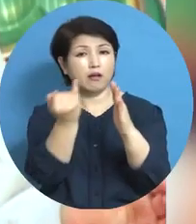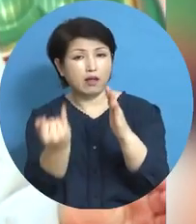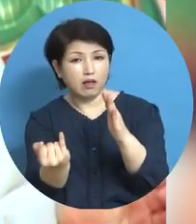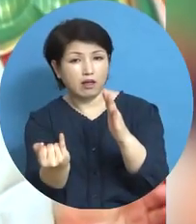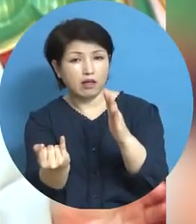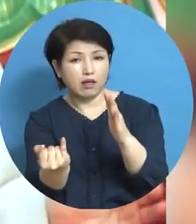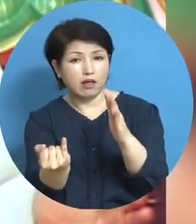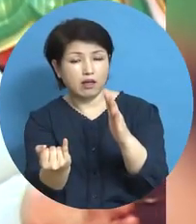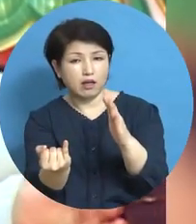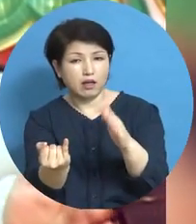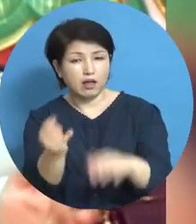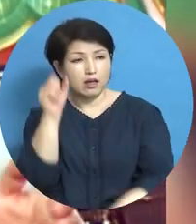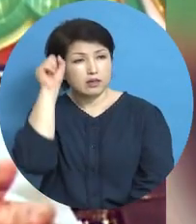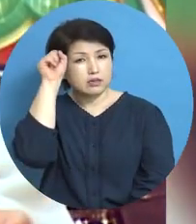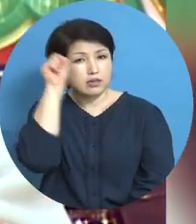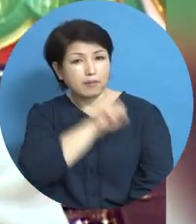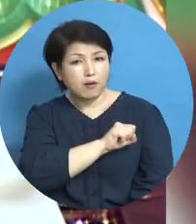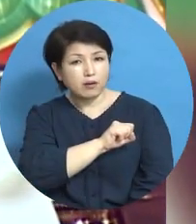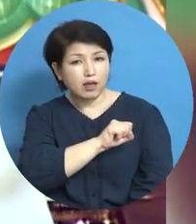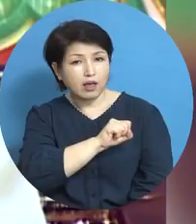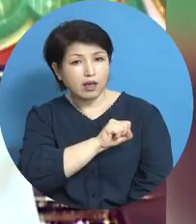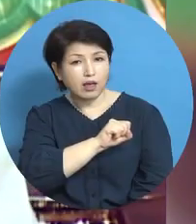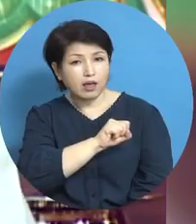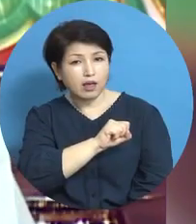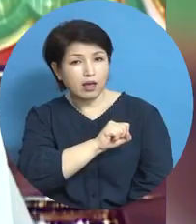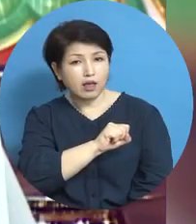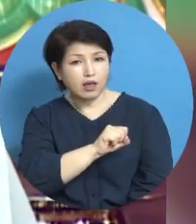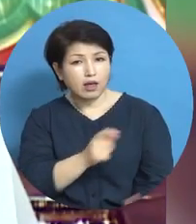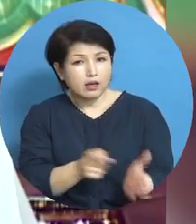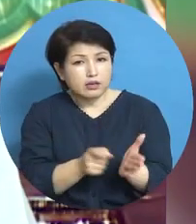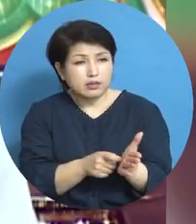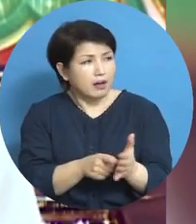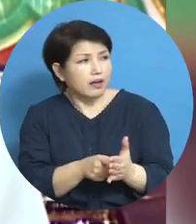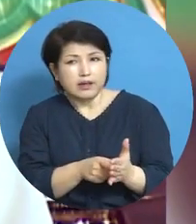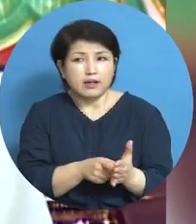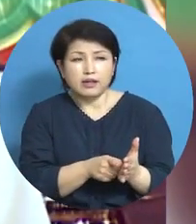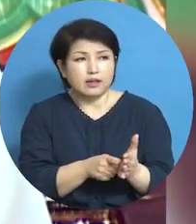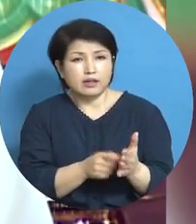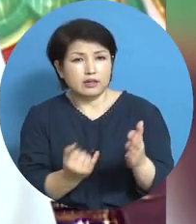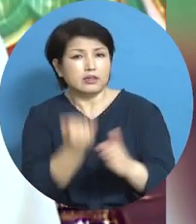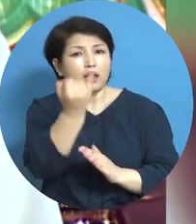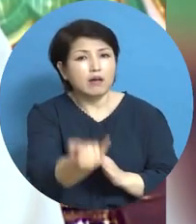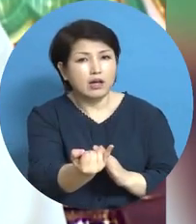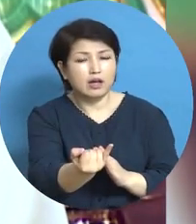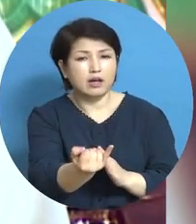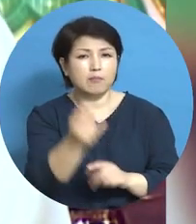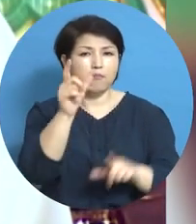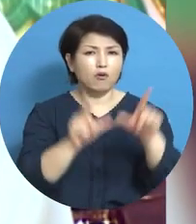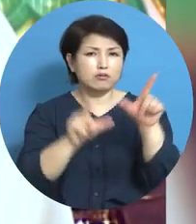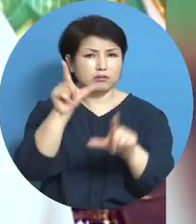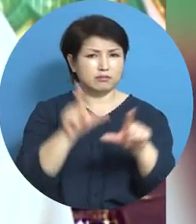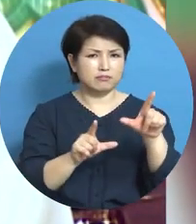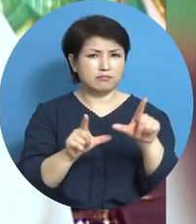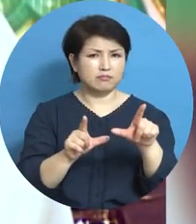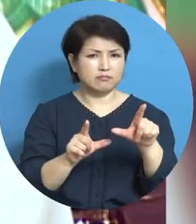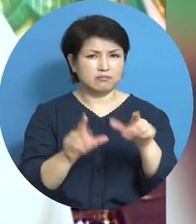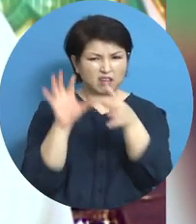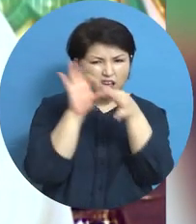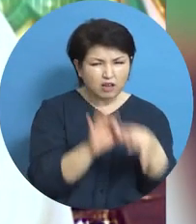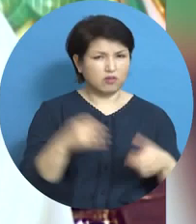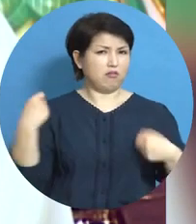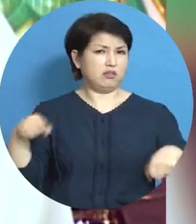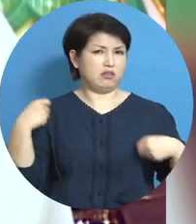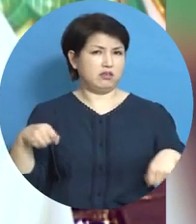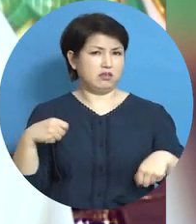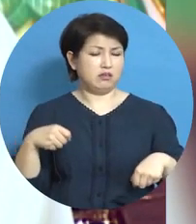새벽에는 급히 정사에서 나오는 그런 모습을 보여주면서 사람들이 볼 때,